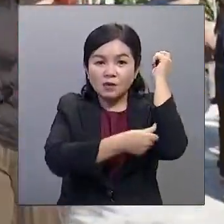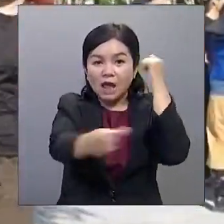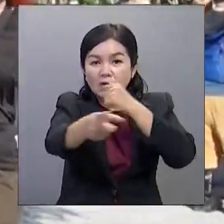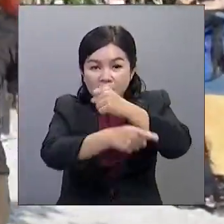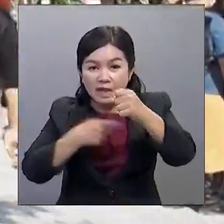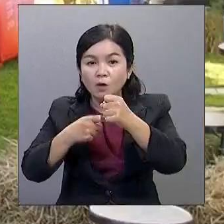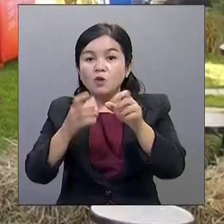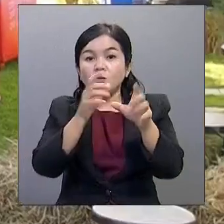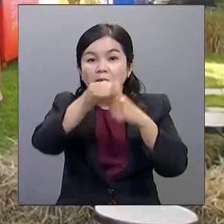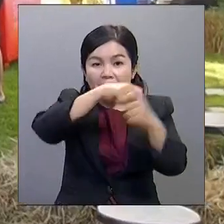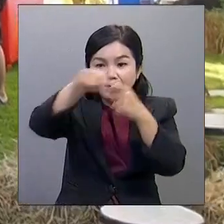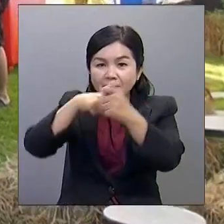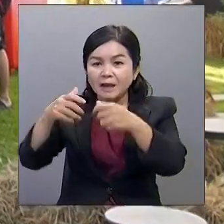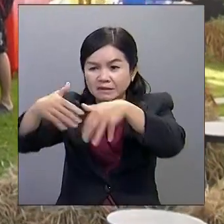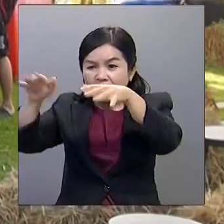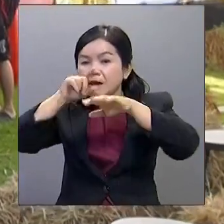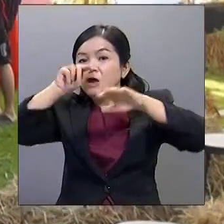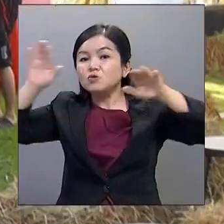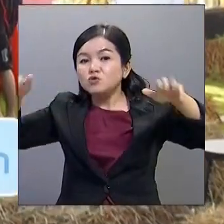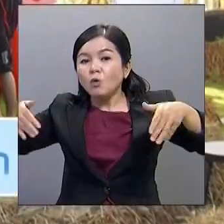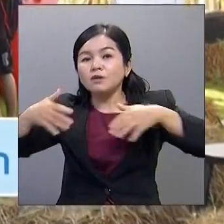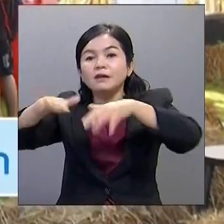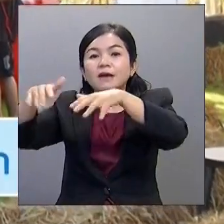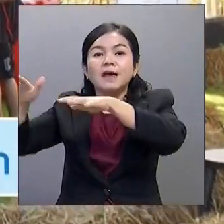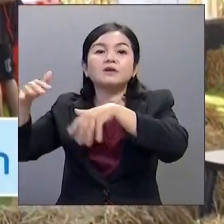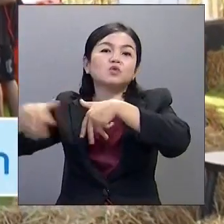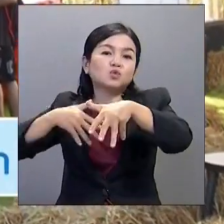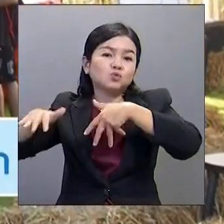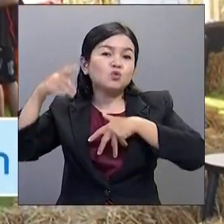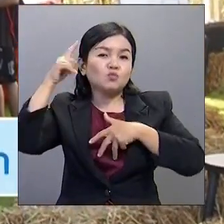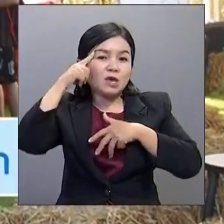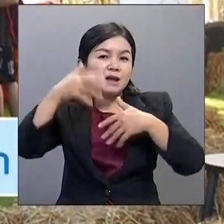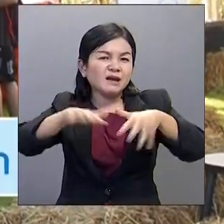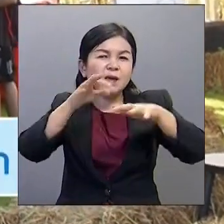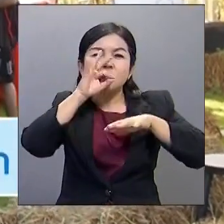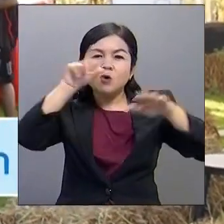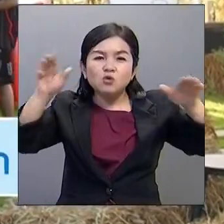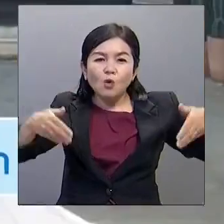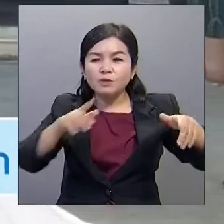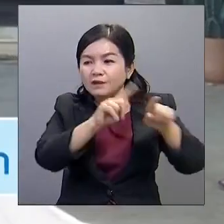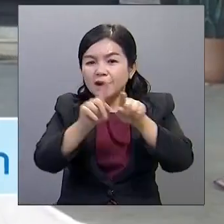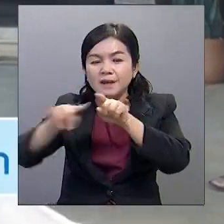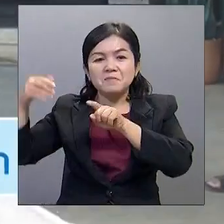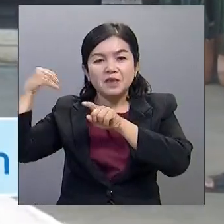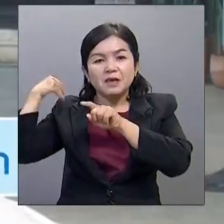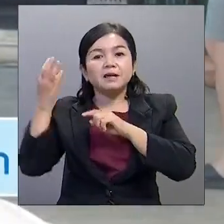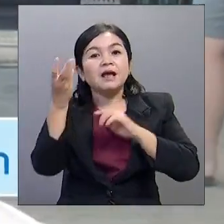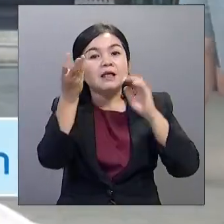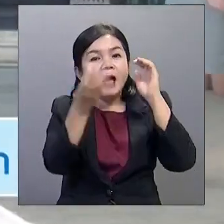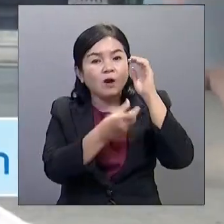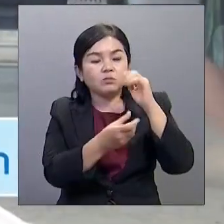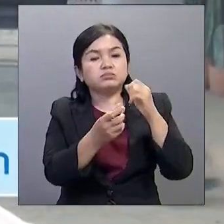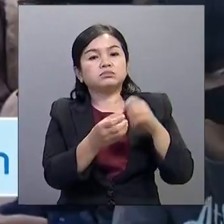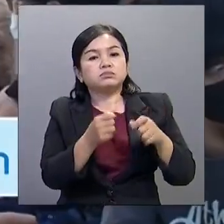พื่อเรียนแบบมนุษย์แล้วก็ปักไว้ในนานะครับในแต่ละท้องที่เพื่อเอาไว้ไล่นกแล้วก็ศัตรูพืชต่างๆครับในแต่ละท้องถิ่นก็